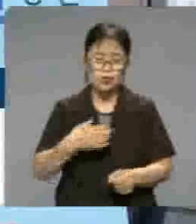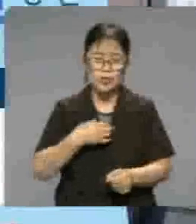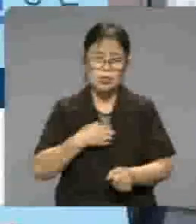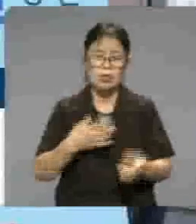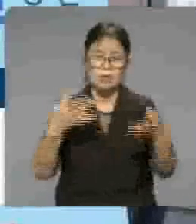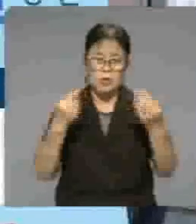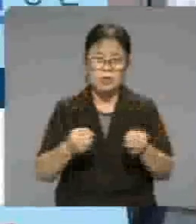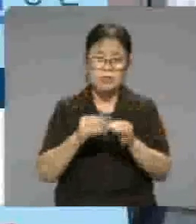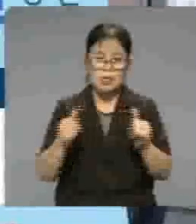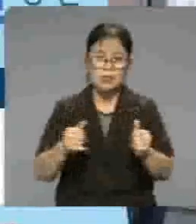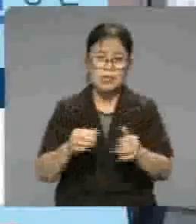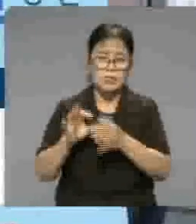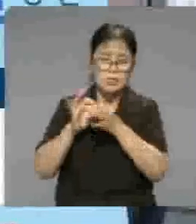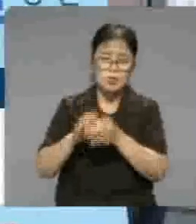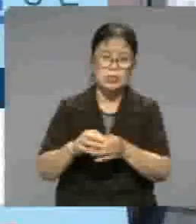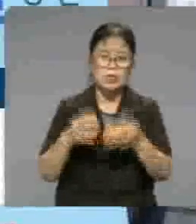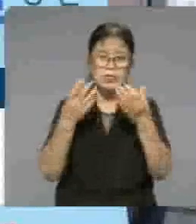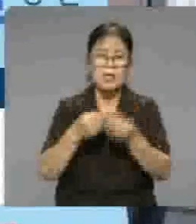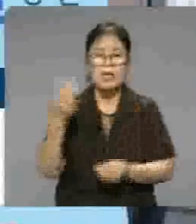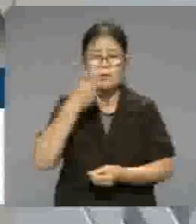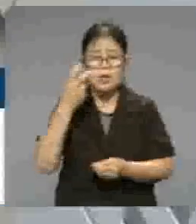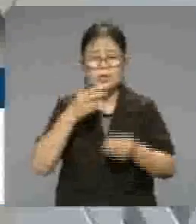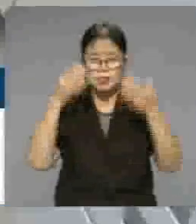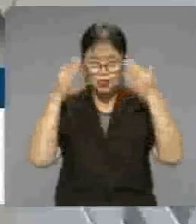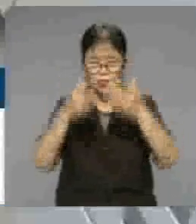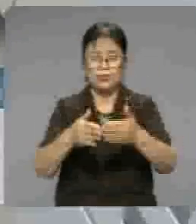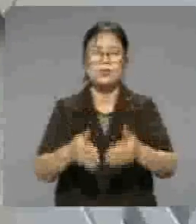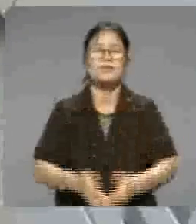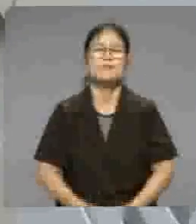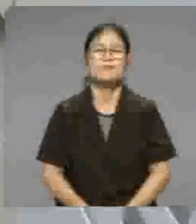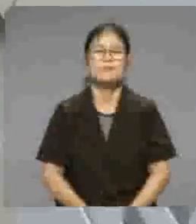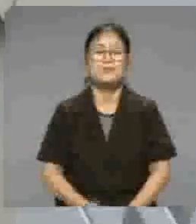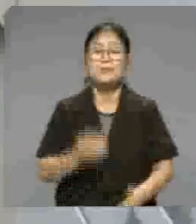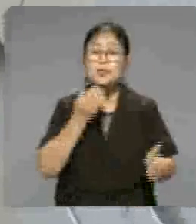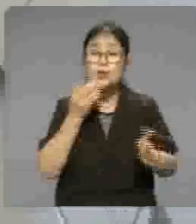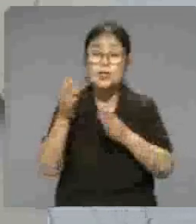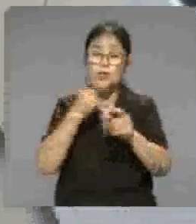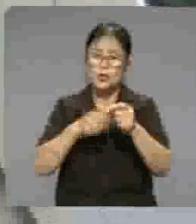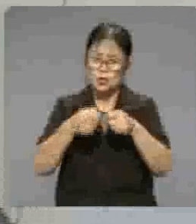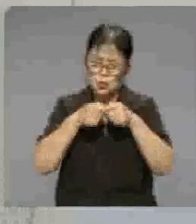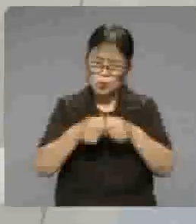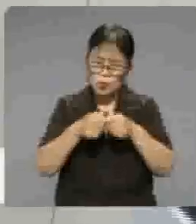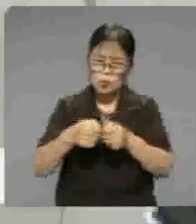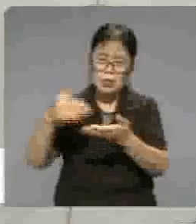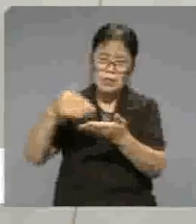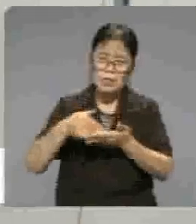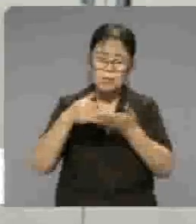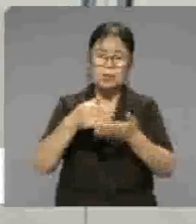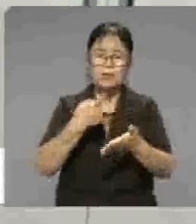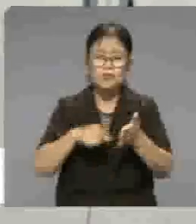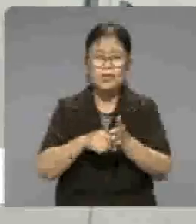높은 분들의 지속적인 사례관리에 중점을 두고 경기도는 더 촘촘한 제보망을 위해